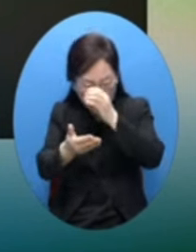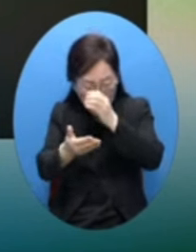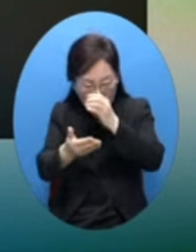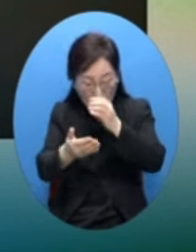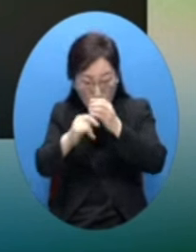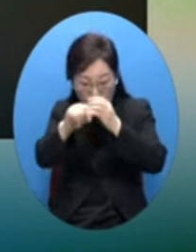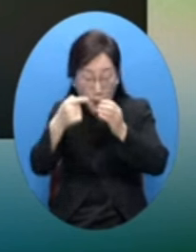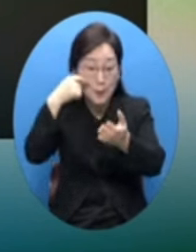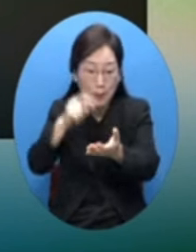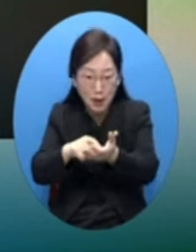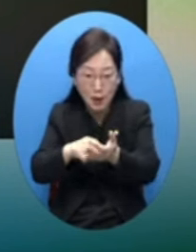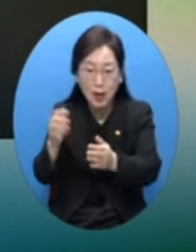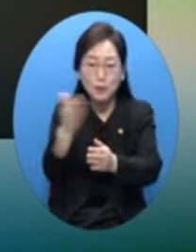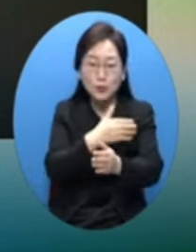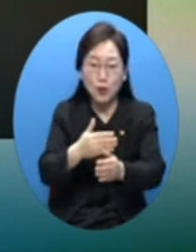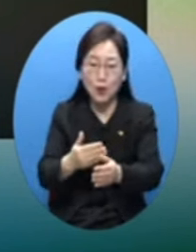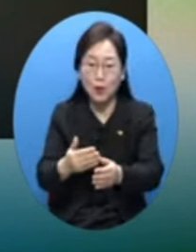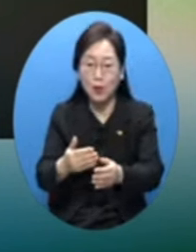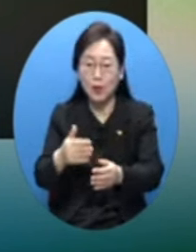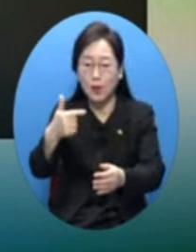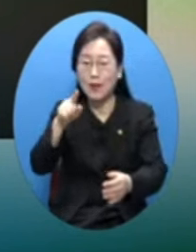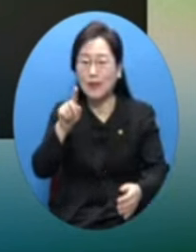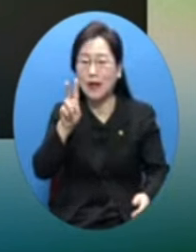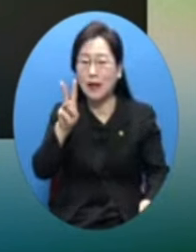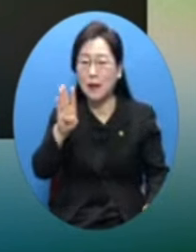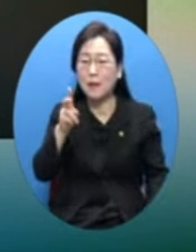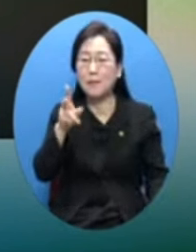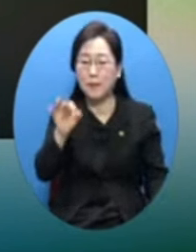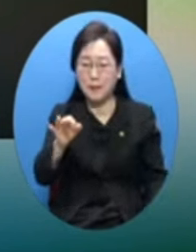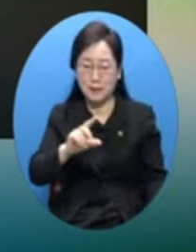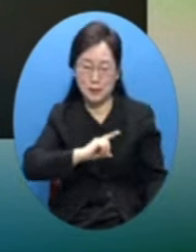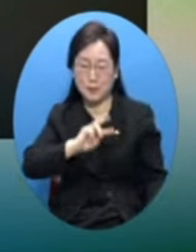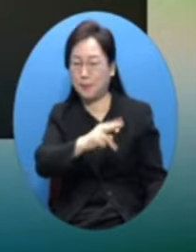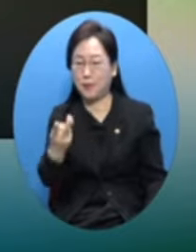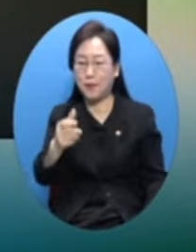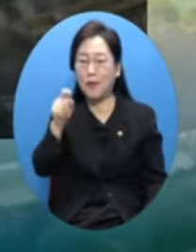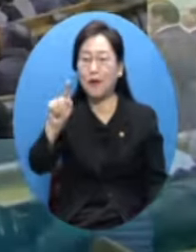이후로는 나병이라고 부르지 않고 주로 한센병이라고 부릅니다.